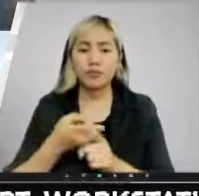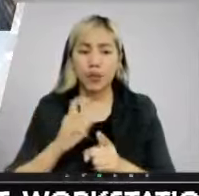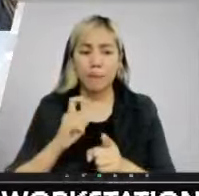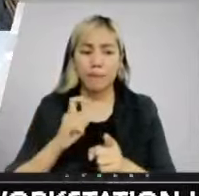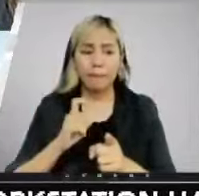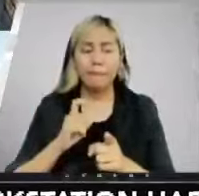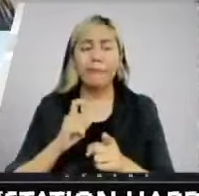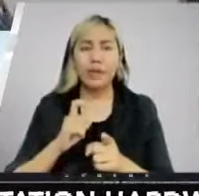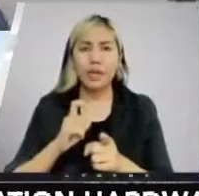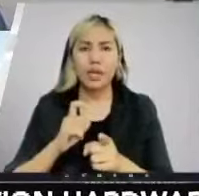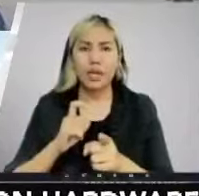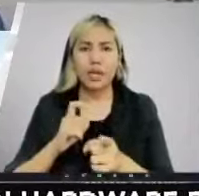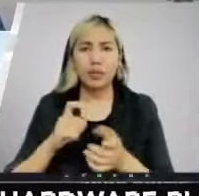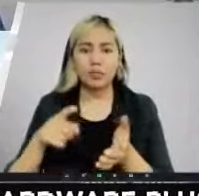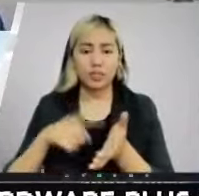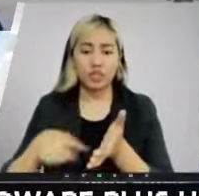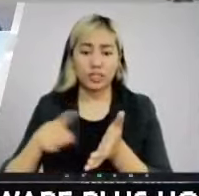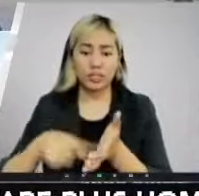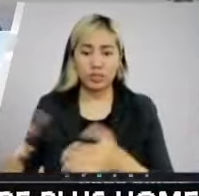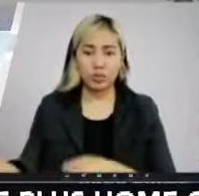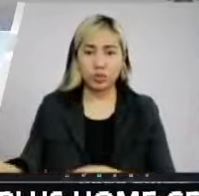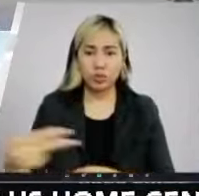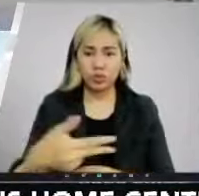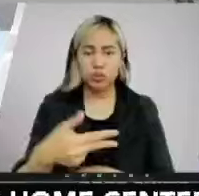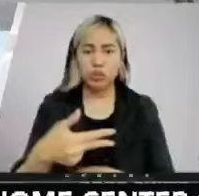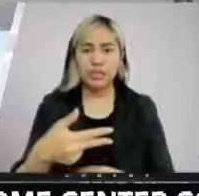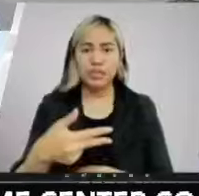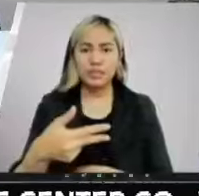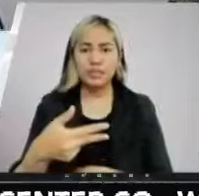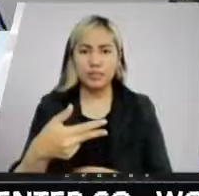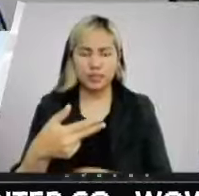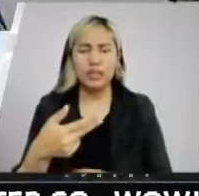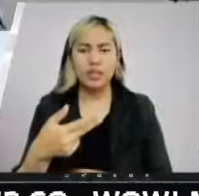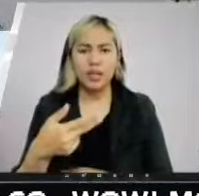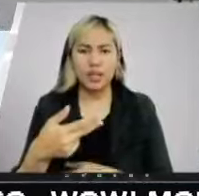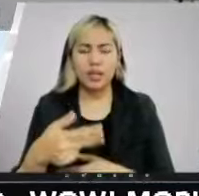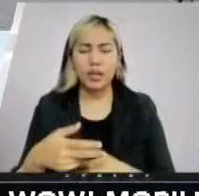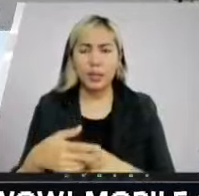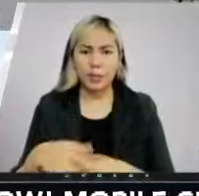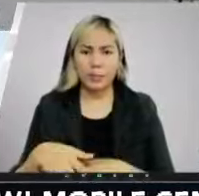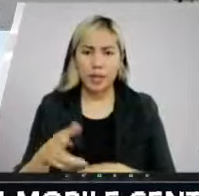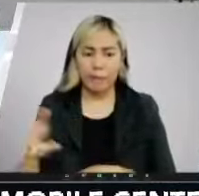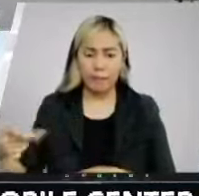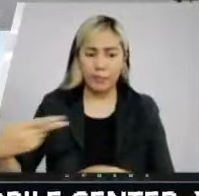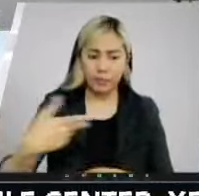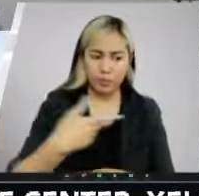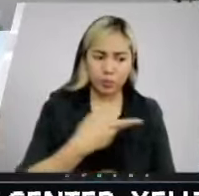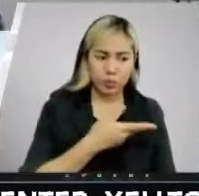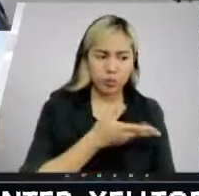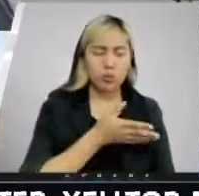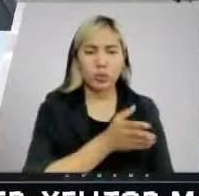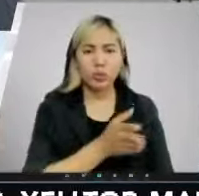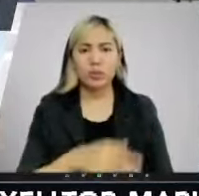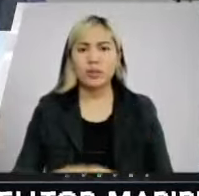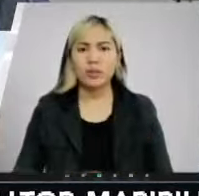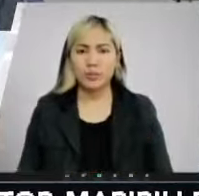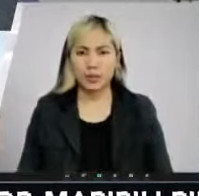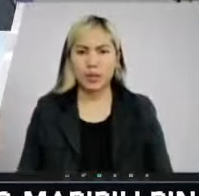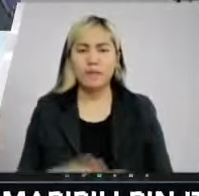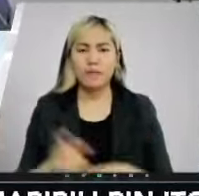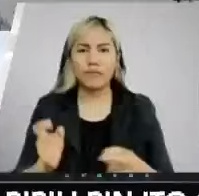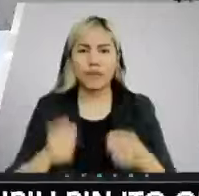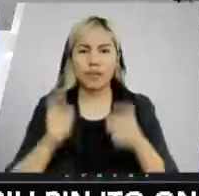motorista. Nagkataon lang talaga na pagdating, pagliko nila sa motor at parating po ang mabilis na rin po ang takbo ng